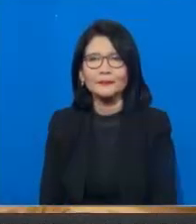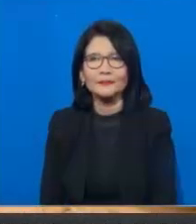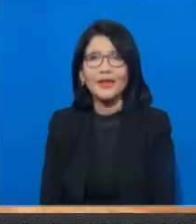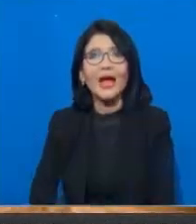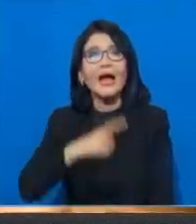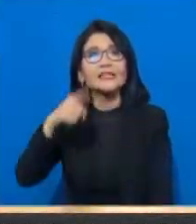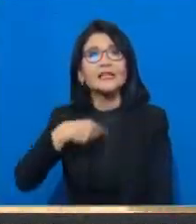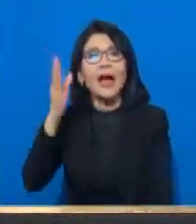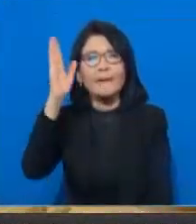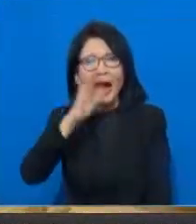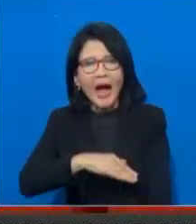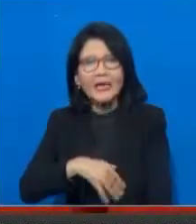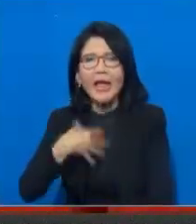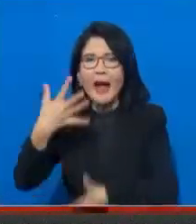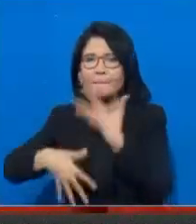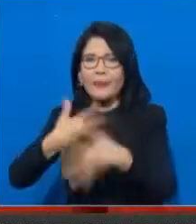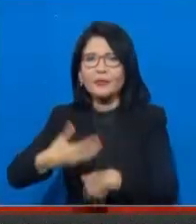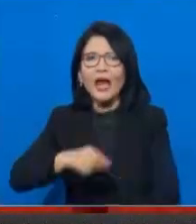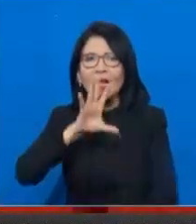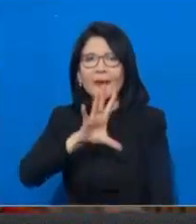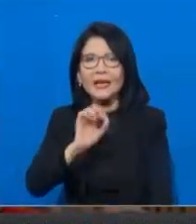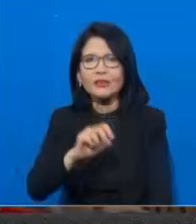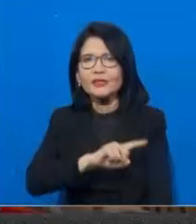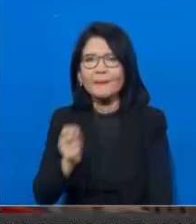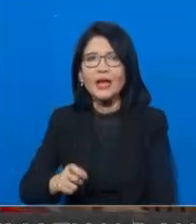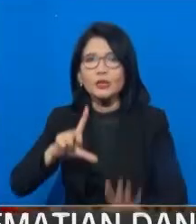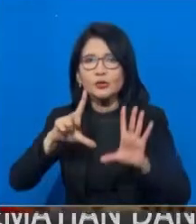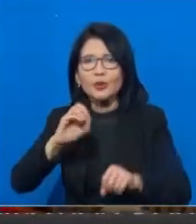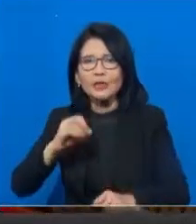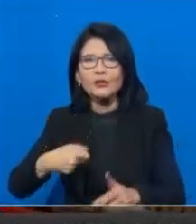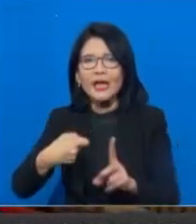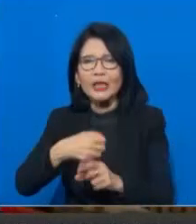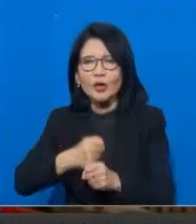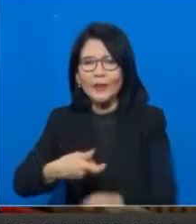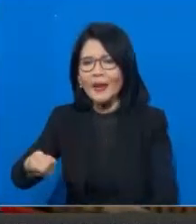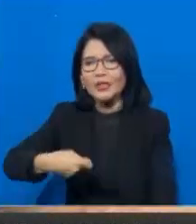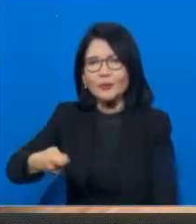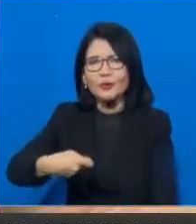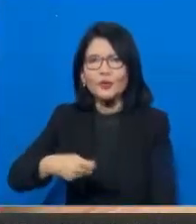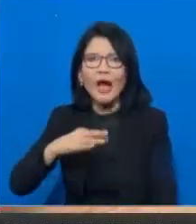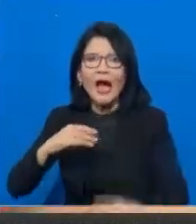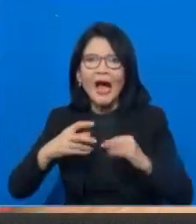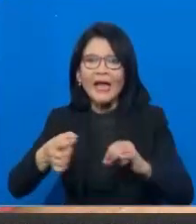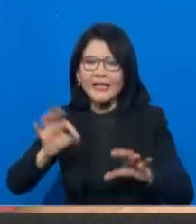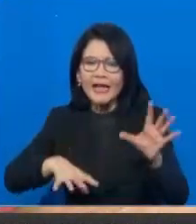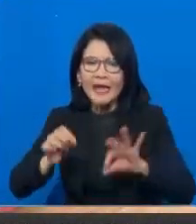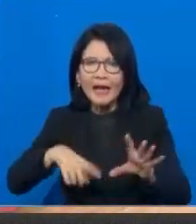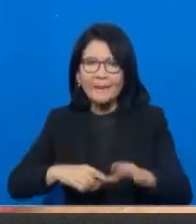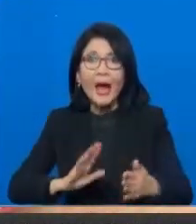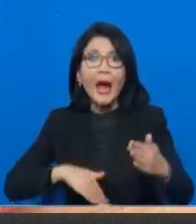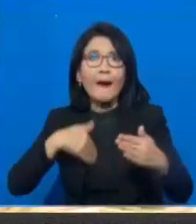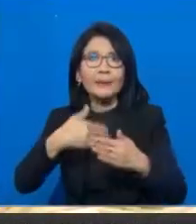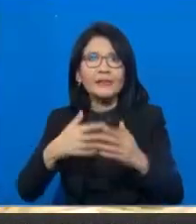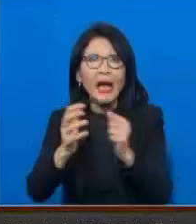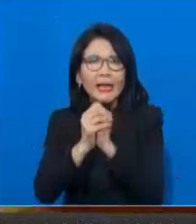Setiap hari pabrik misoa ini mengolah 500 hingga 700 kg tepung terigu, air, dan garam. Namun menjelang Imlek